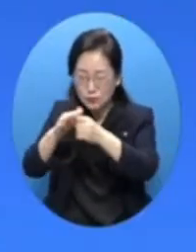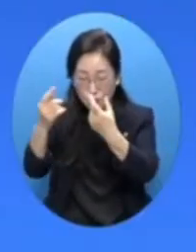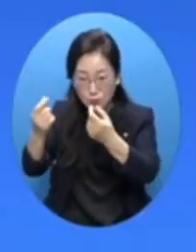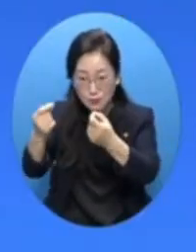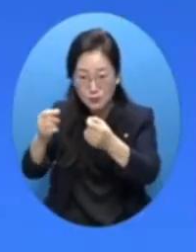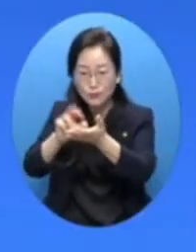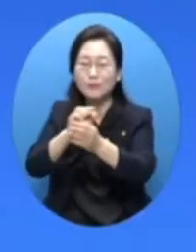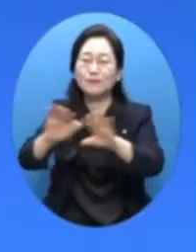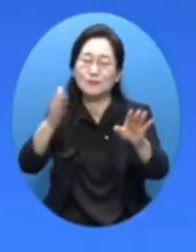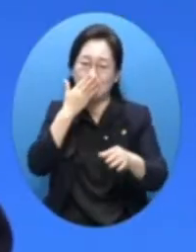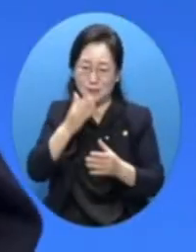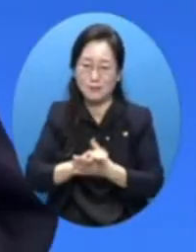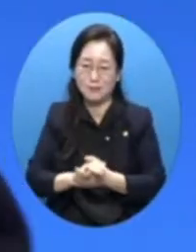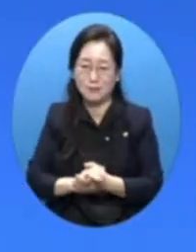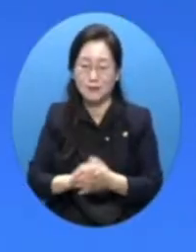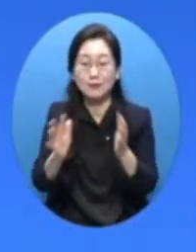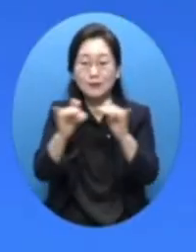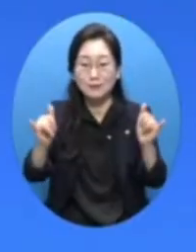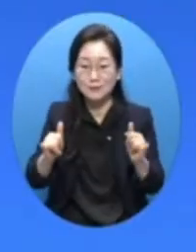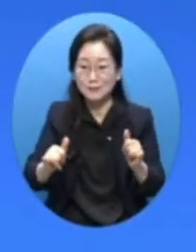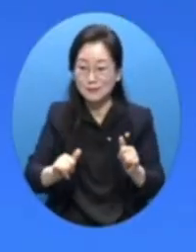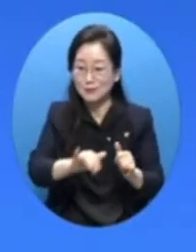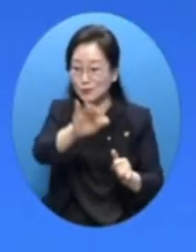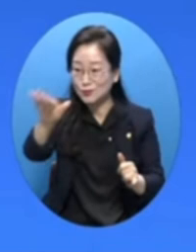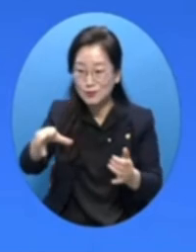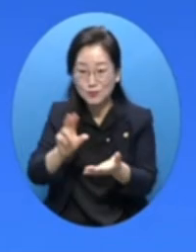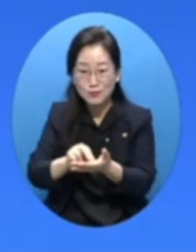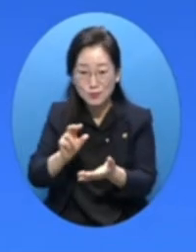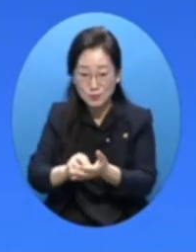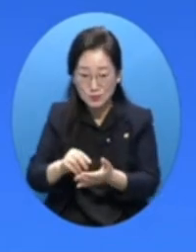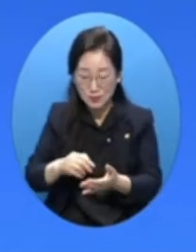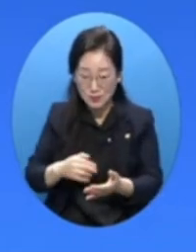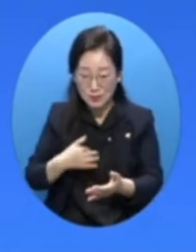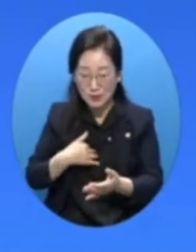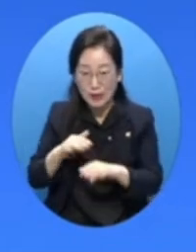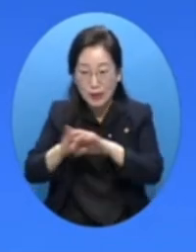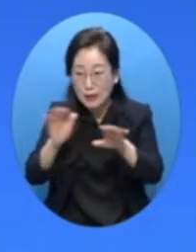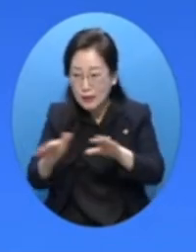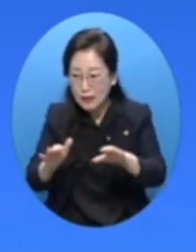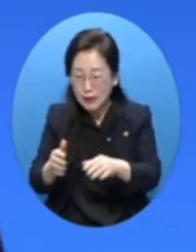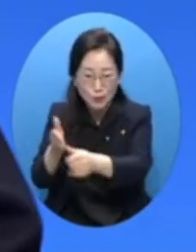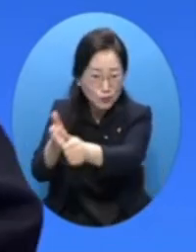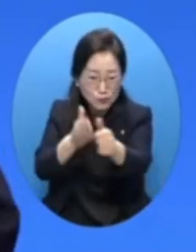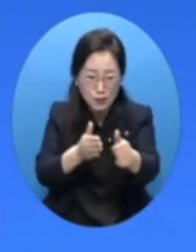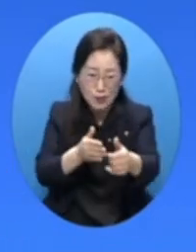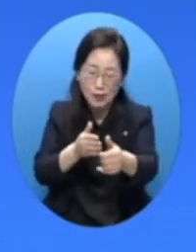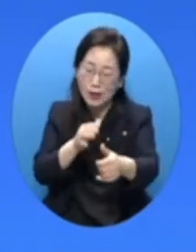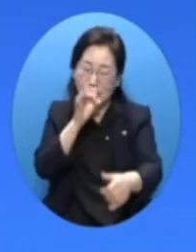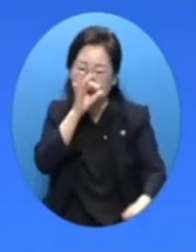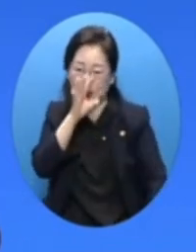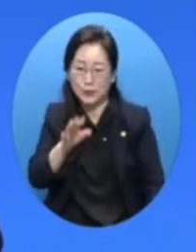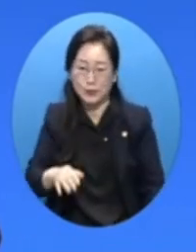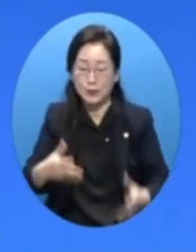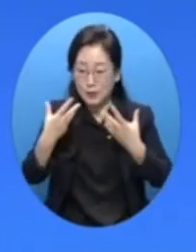것입니다. 사람들은 우리에게 우리의 문제 처할 때 우리의 문제를 어떻게 해결할 수가 없습니다. 우리의 절망을 해결할 수가 없습니다. 우리의